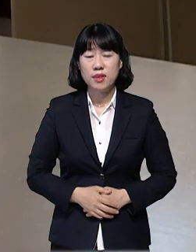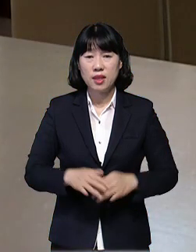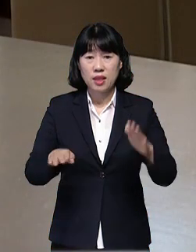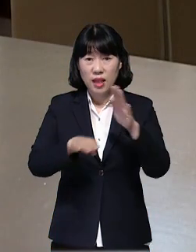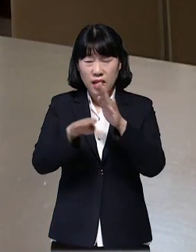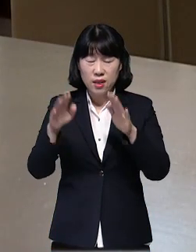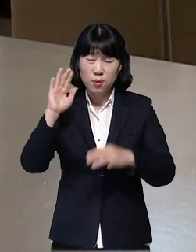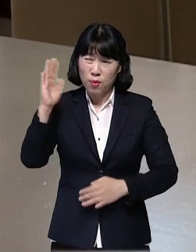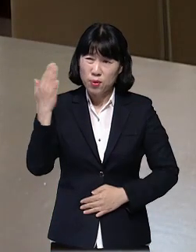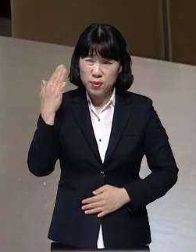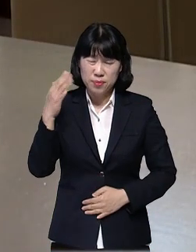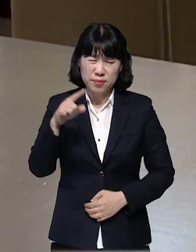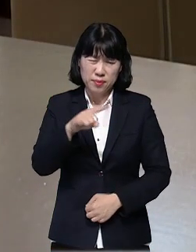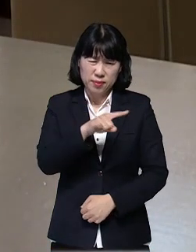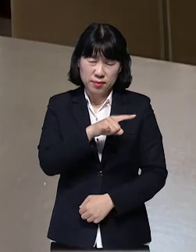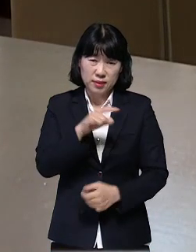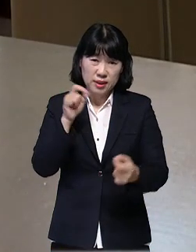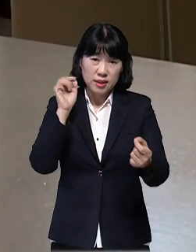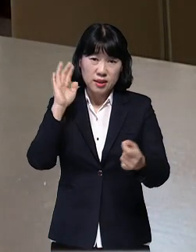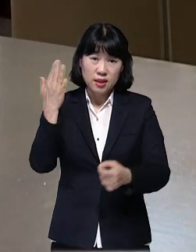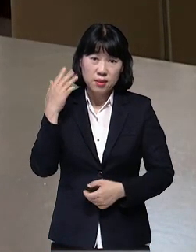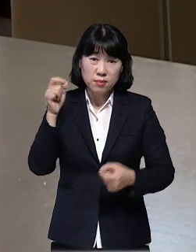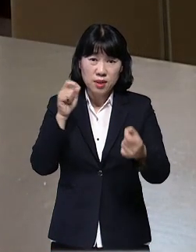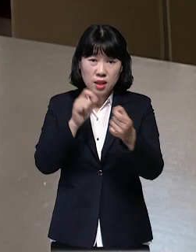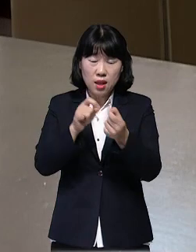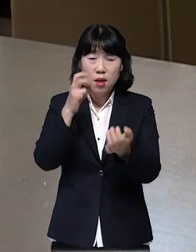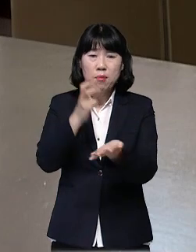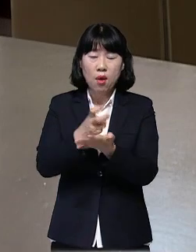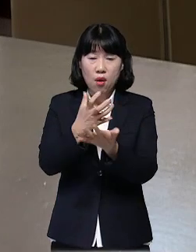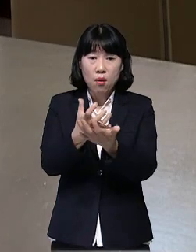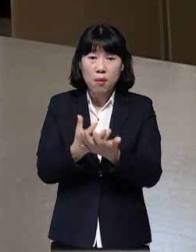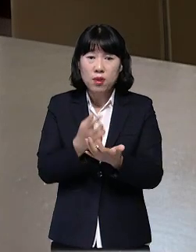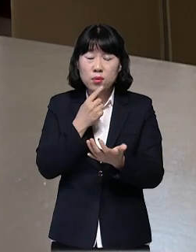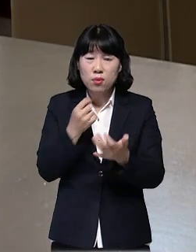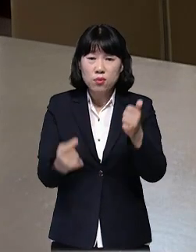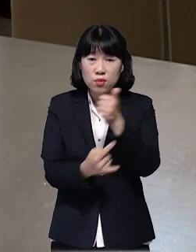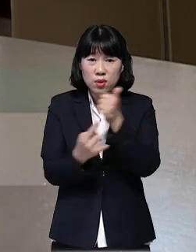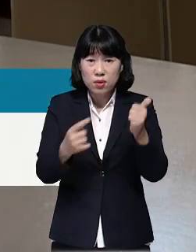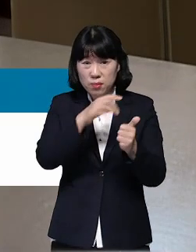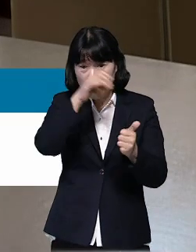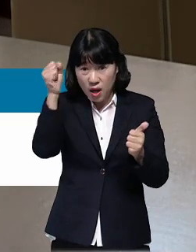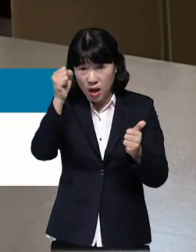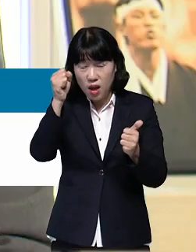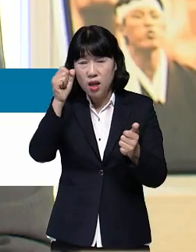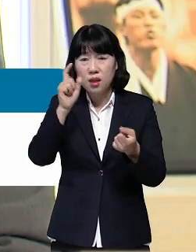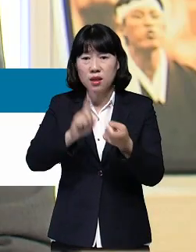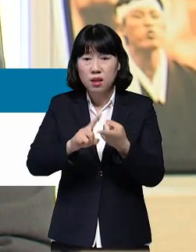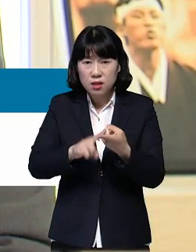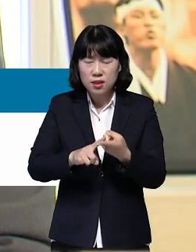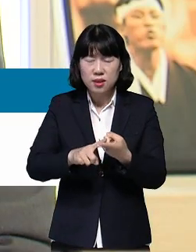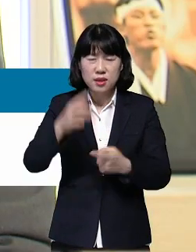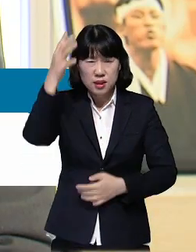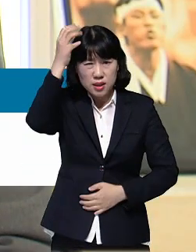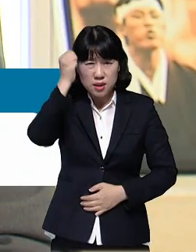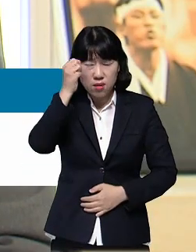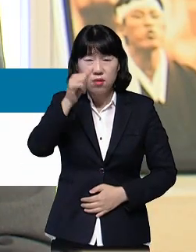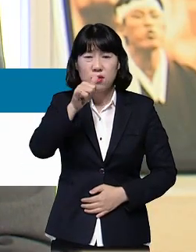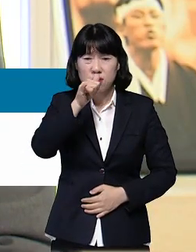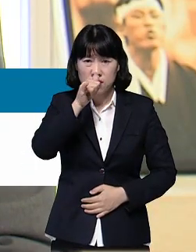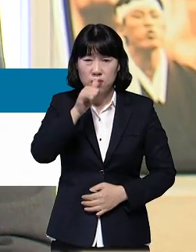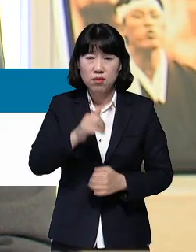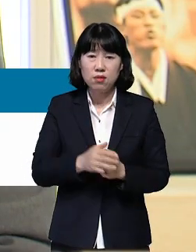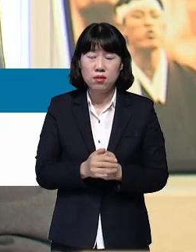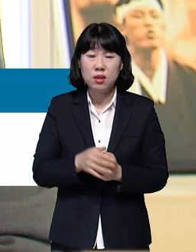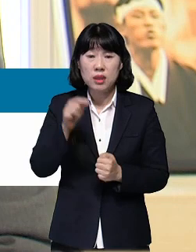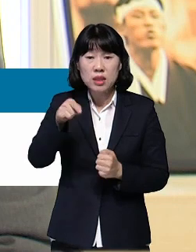가장 최근에 저희 법안 소위를 통과했었던 소위 말하는 손실보상법, 그것이 가장 기억에 남습니다.